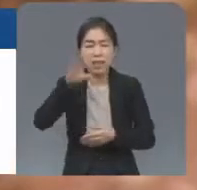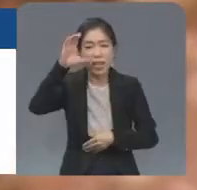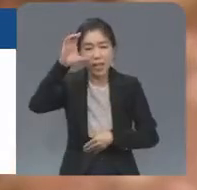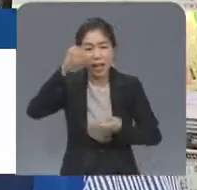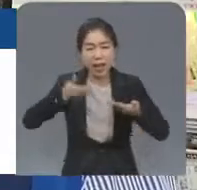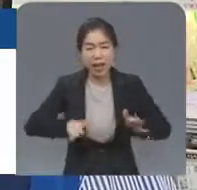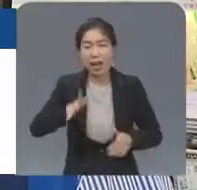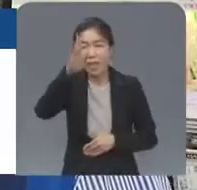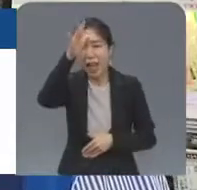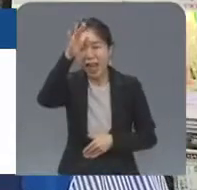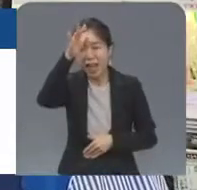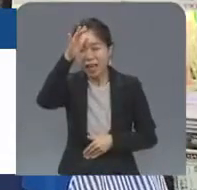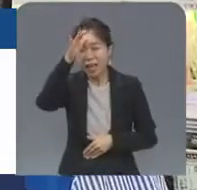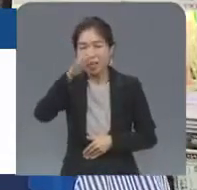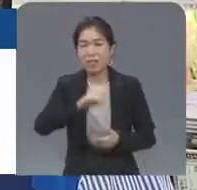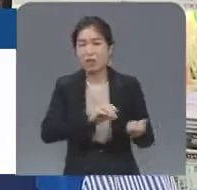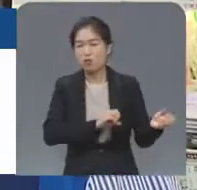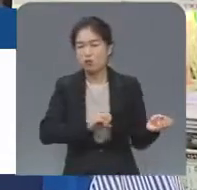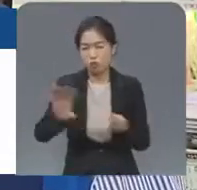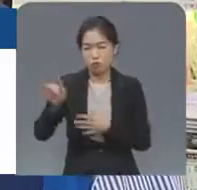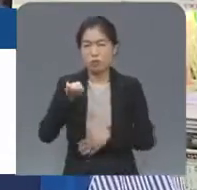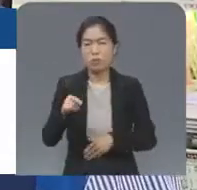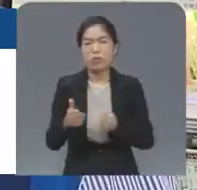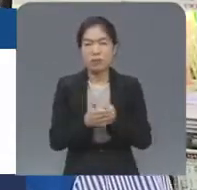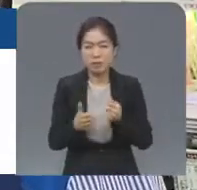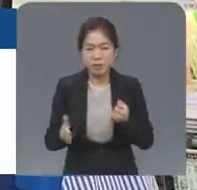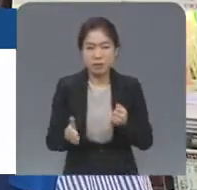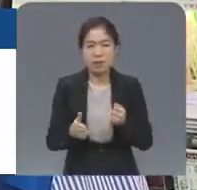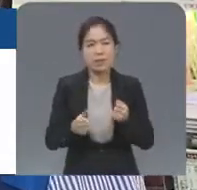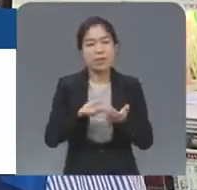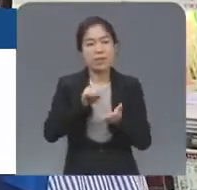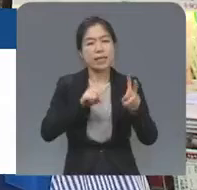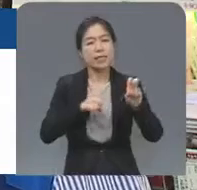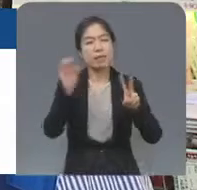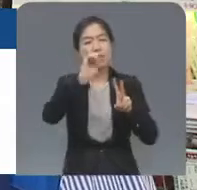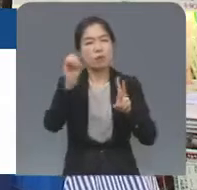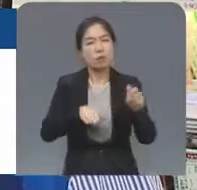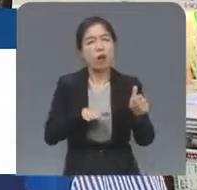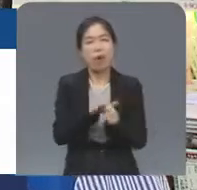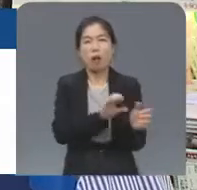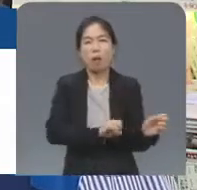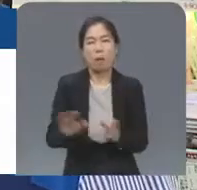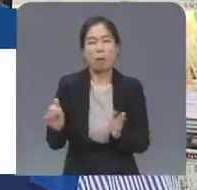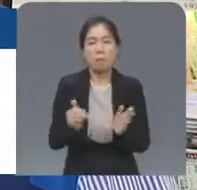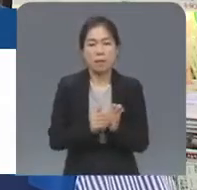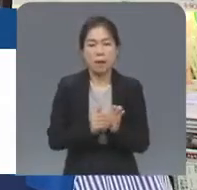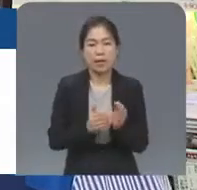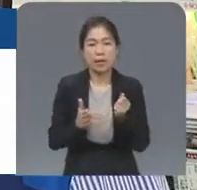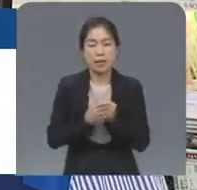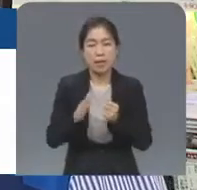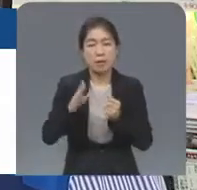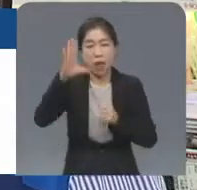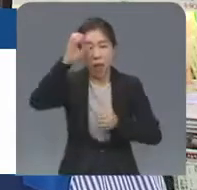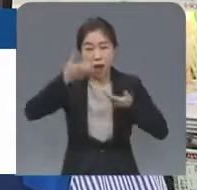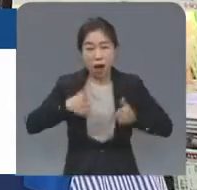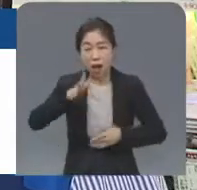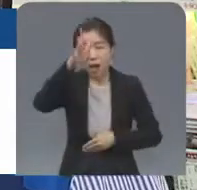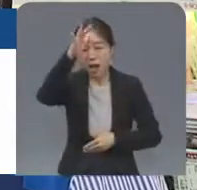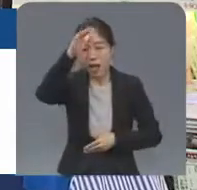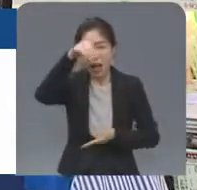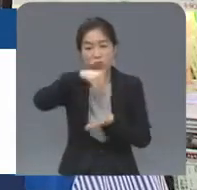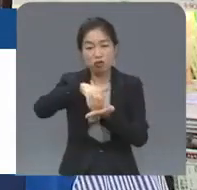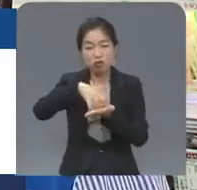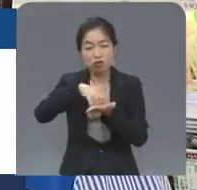낳는 산란계의 살처분으로 전체 산란계의 약 22% 정도가 살처분되었습니다. 산란계의 개체수가